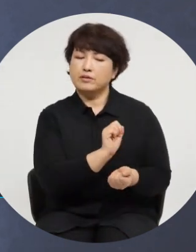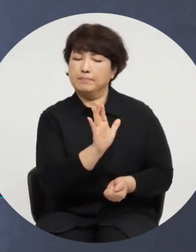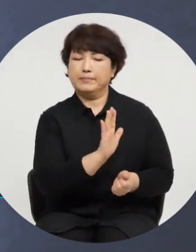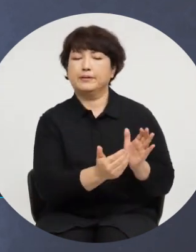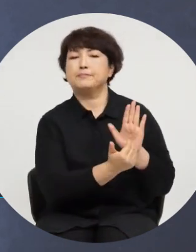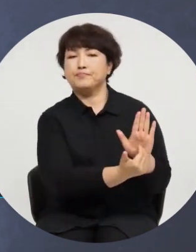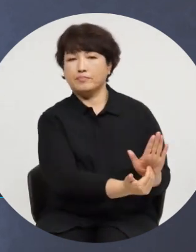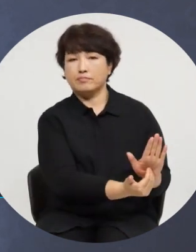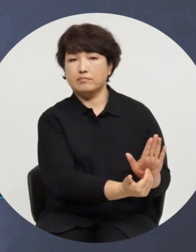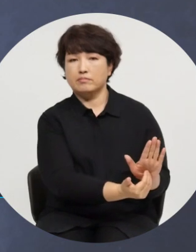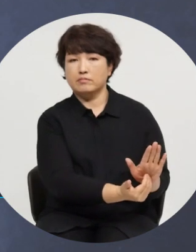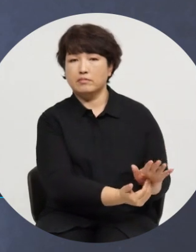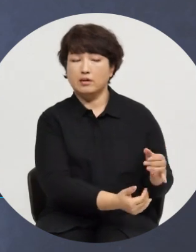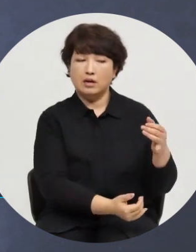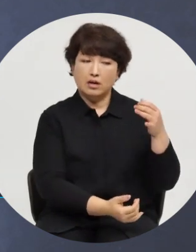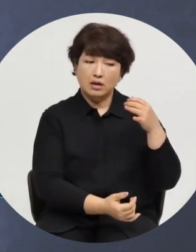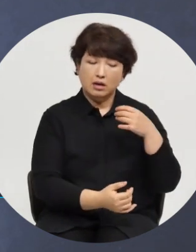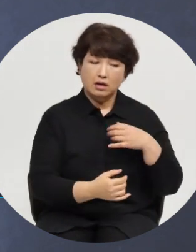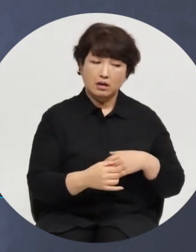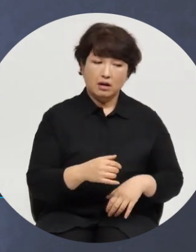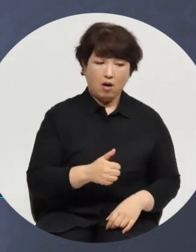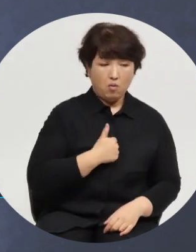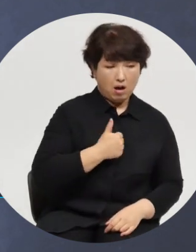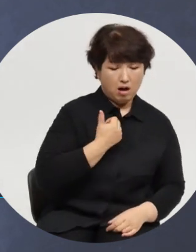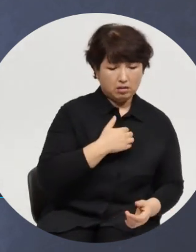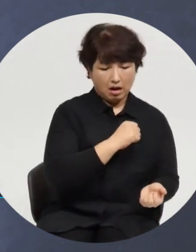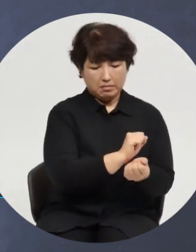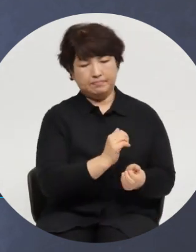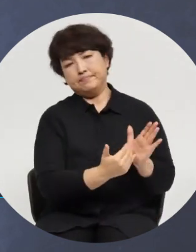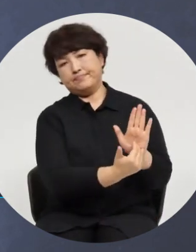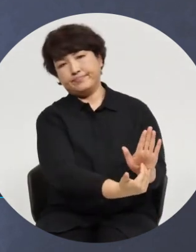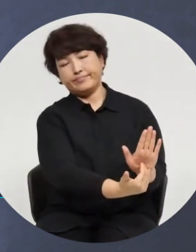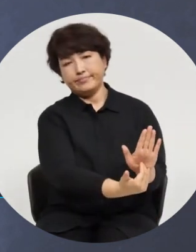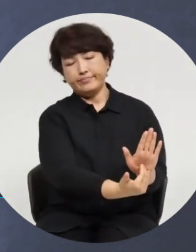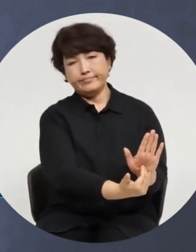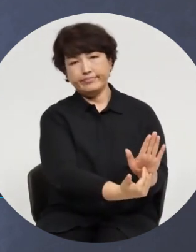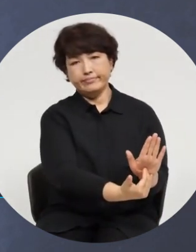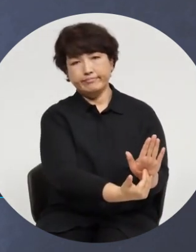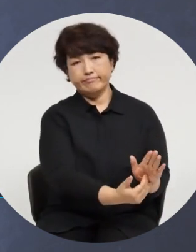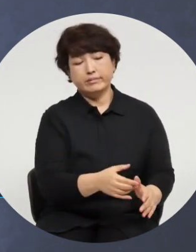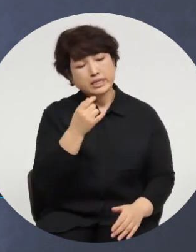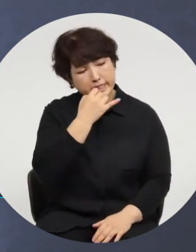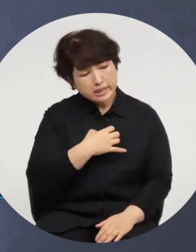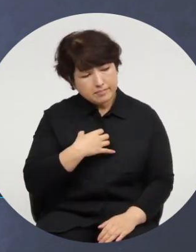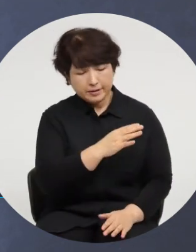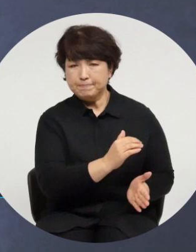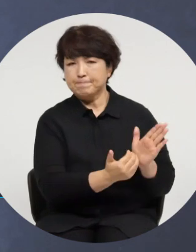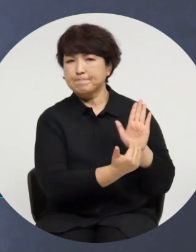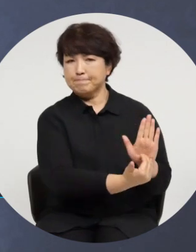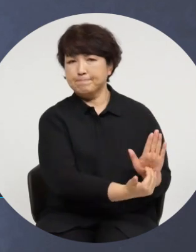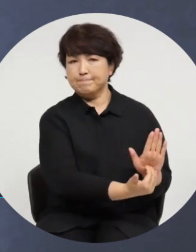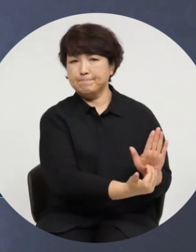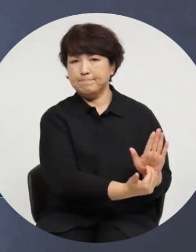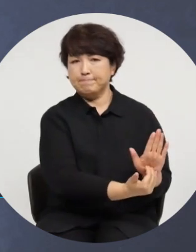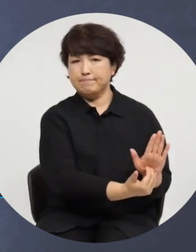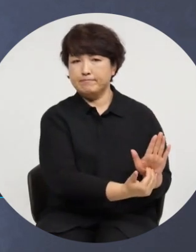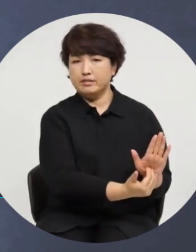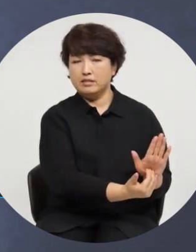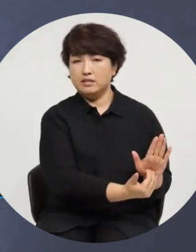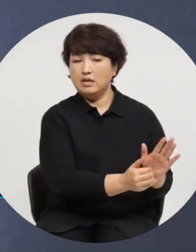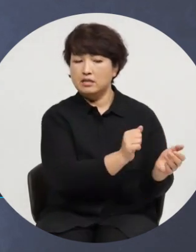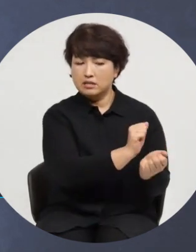것 그 사람이 슬퍼 더라도 나는 슬프지 않고 그 사람이 화 내더라도 나누어 화내지 않고 이렇게 지